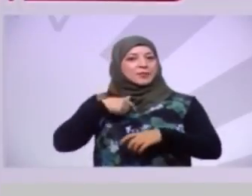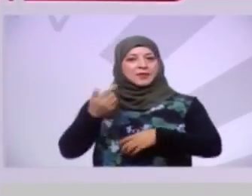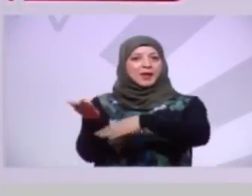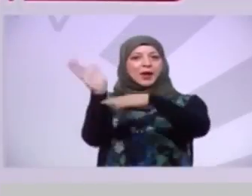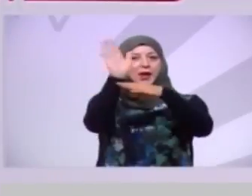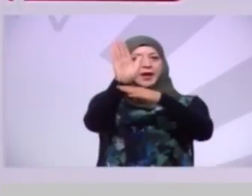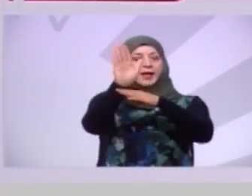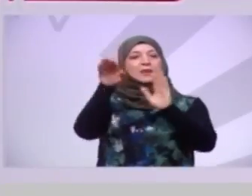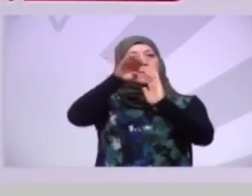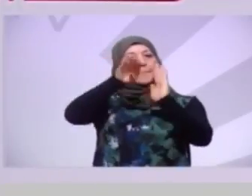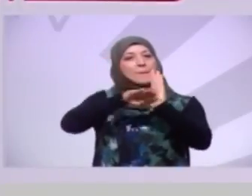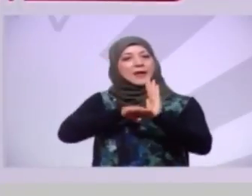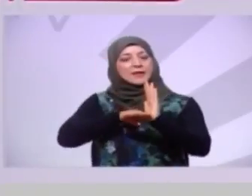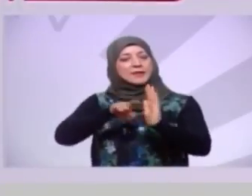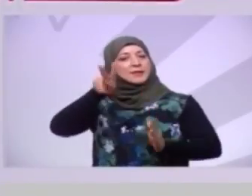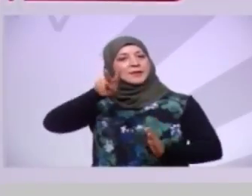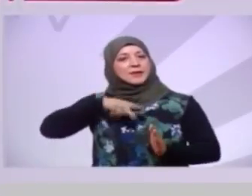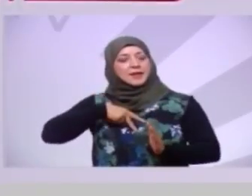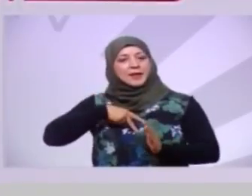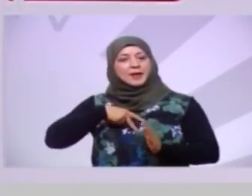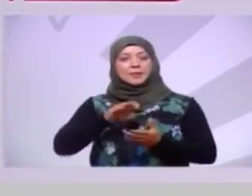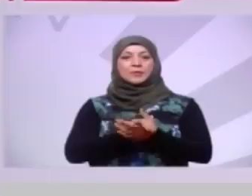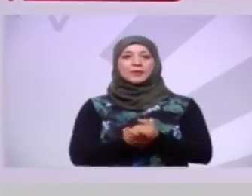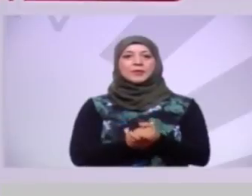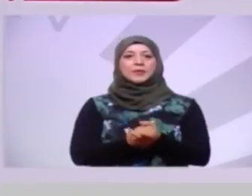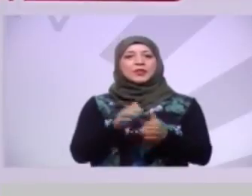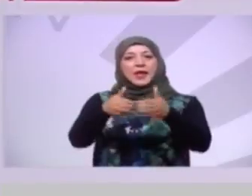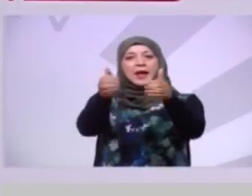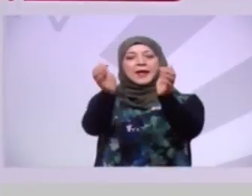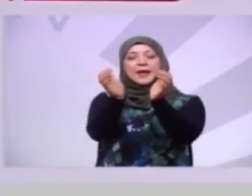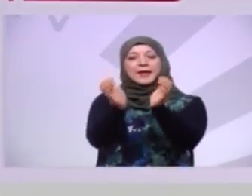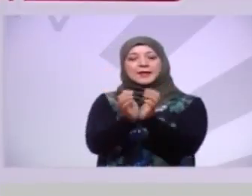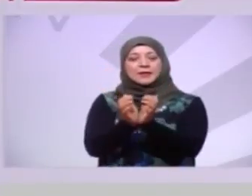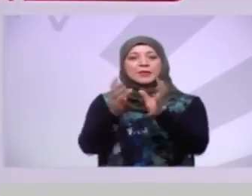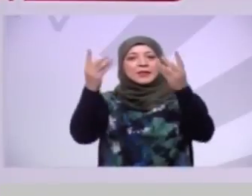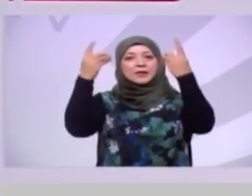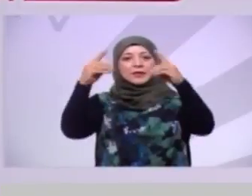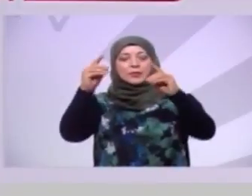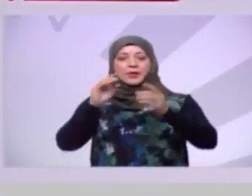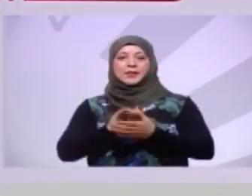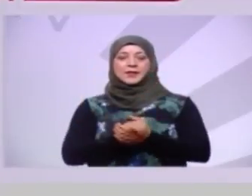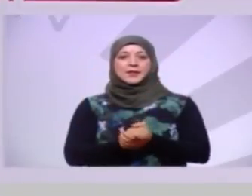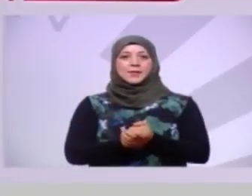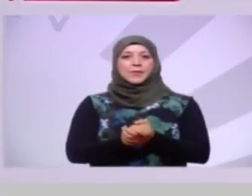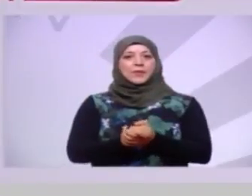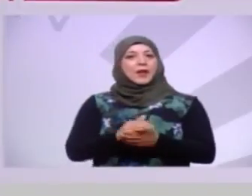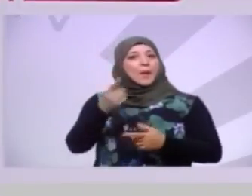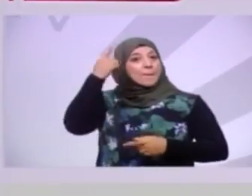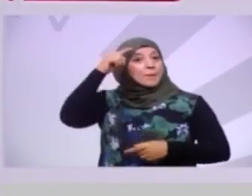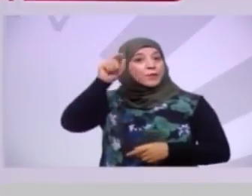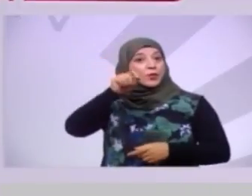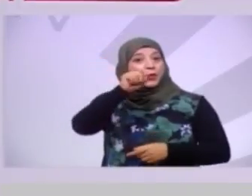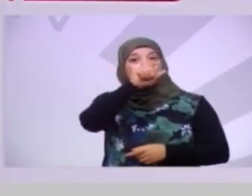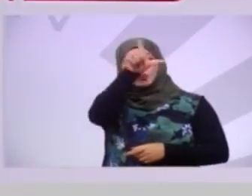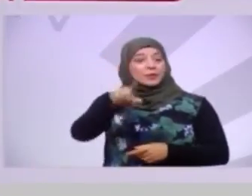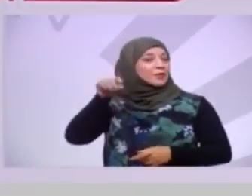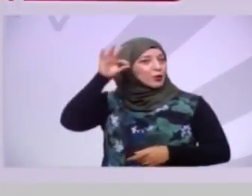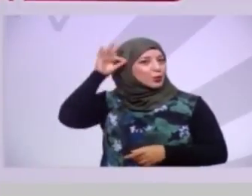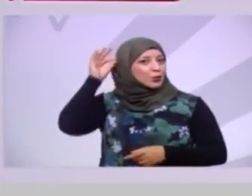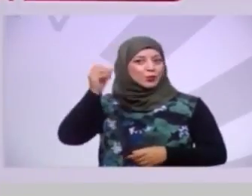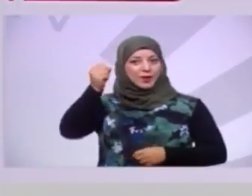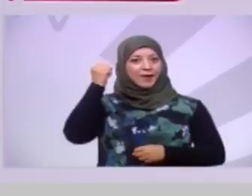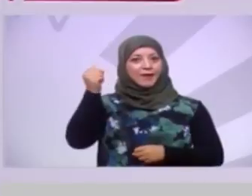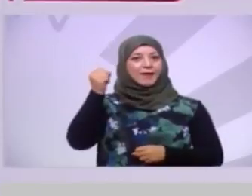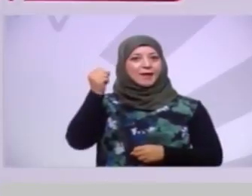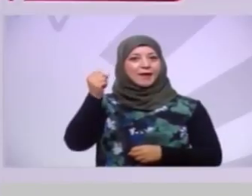رؤيتها مشروع حزب ان حزب ال حزب التيار الديمقراطي لتونس تونس الدوله القويه تونس